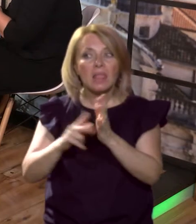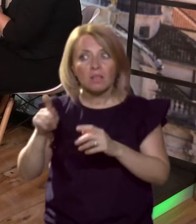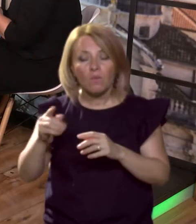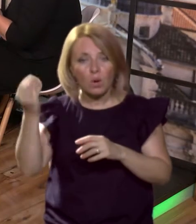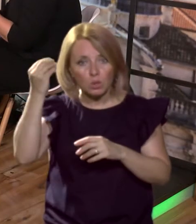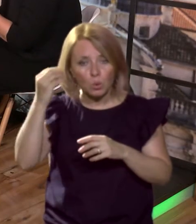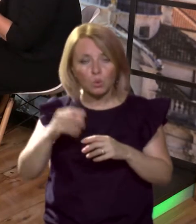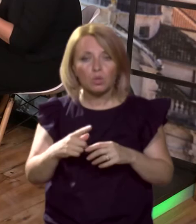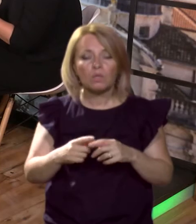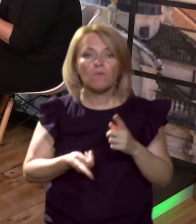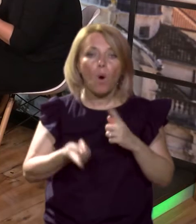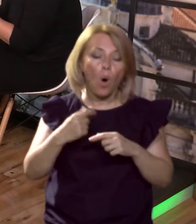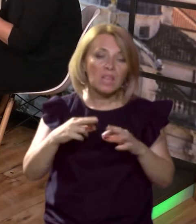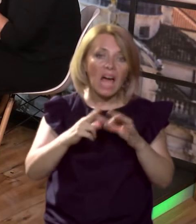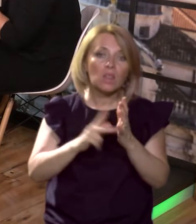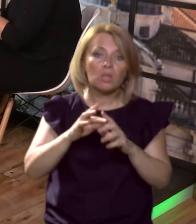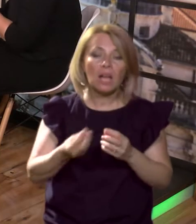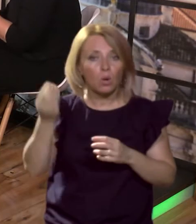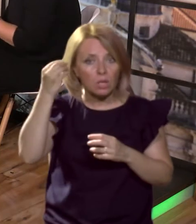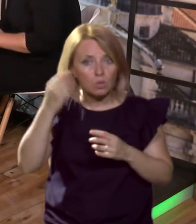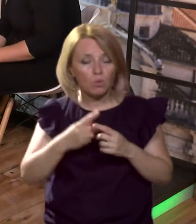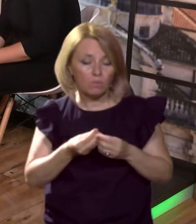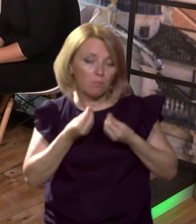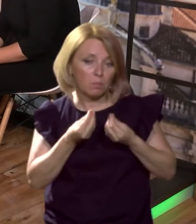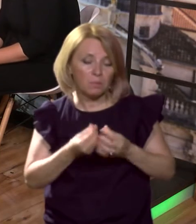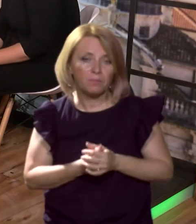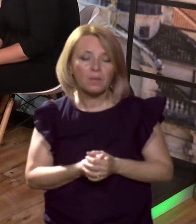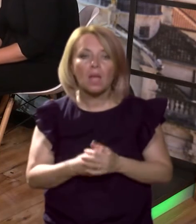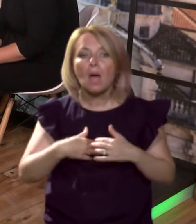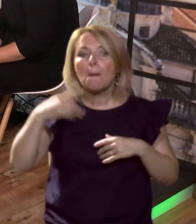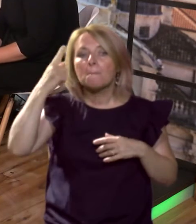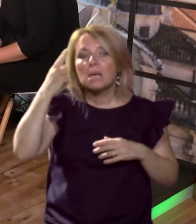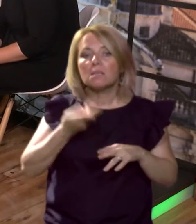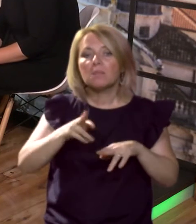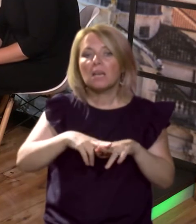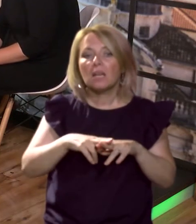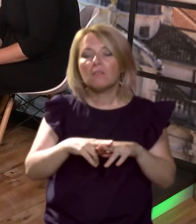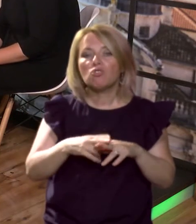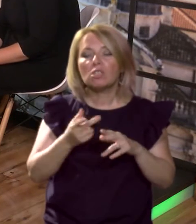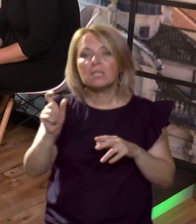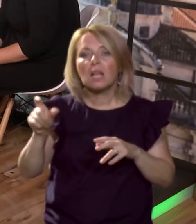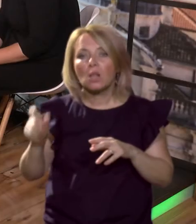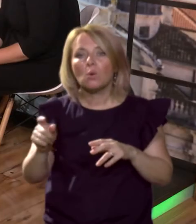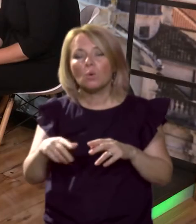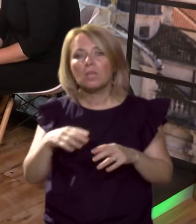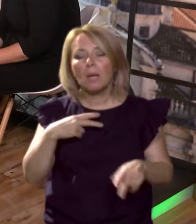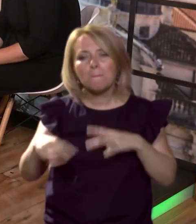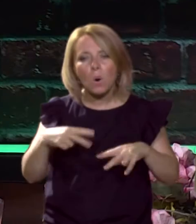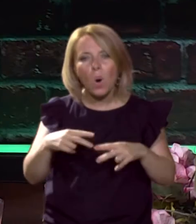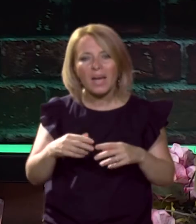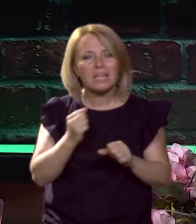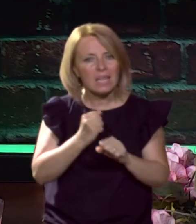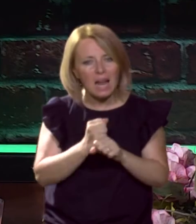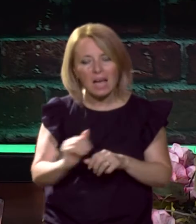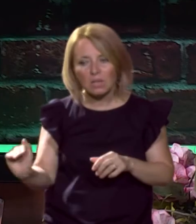možda i tvoje neko iskustvo od Antonelinog, pa evo, krenimo. Pa ja mislim da su ljudi najviše u panici kad se radi o njihovom djetetu.